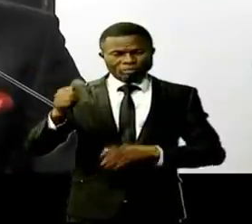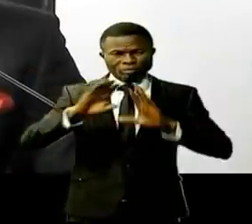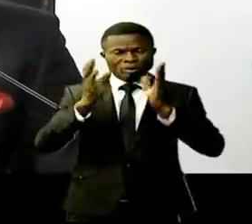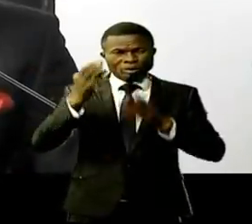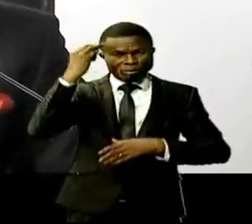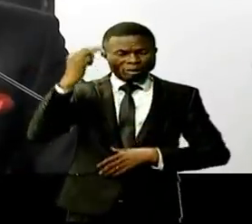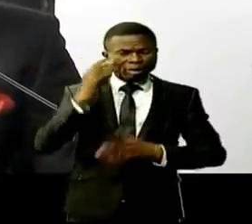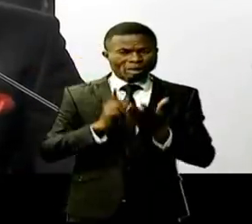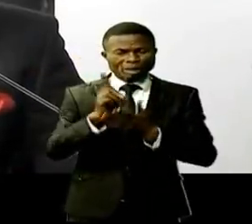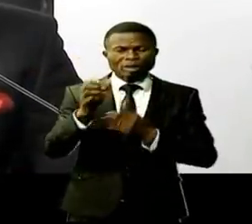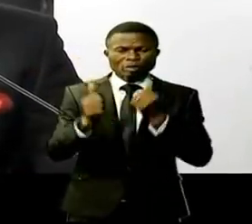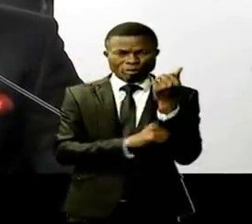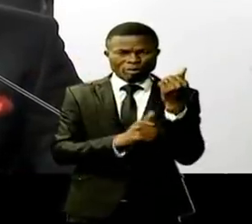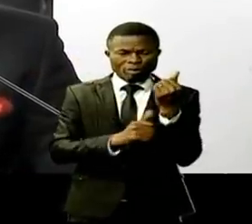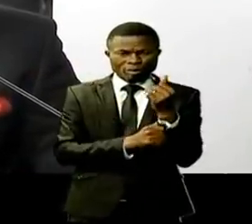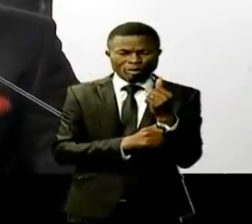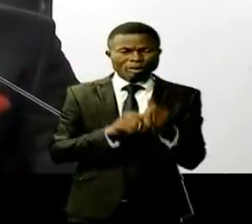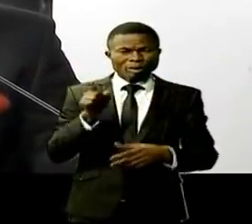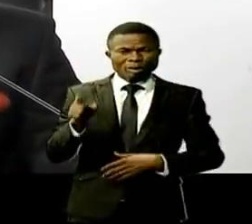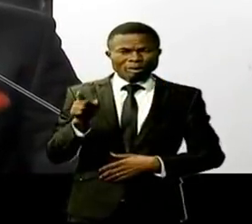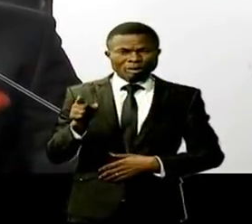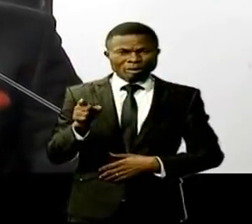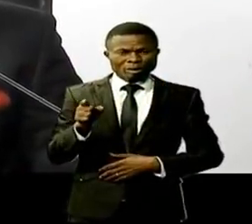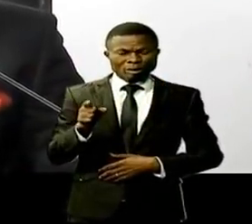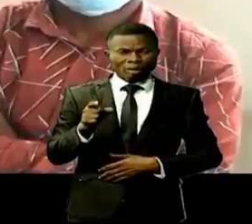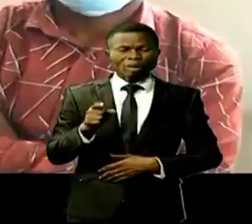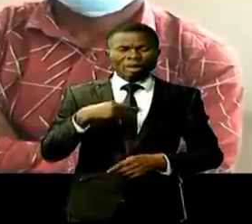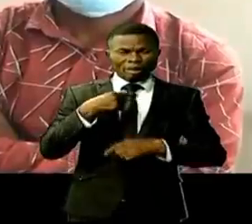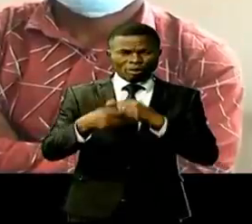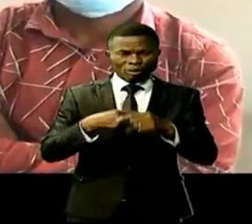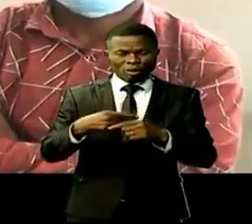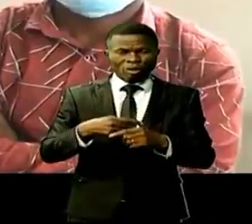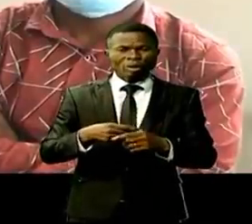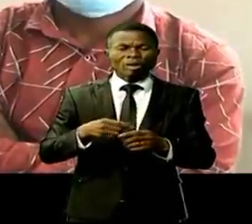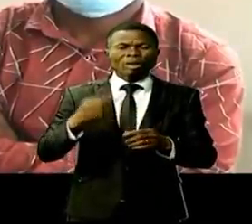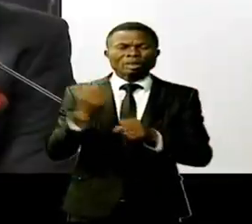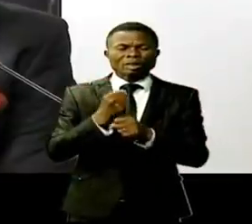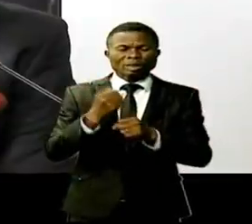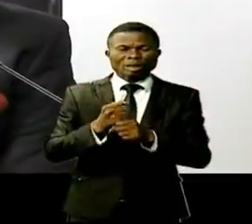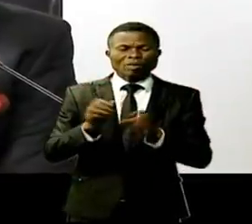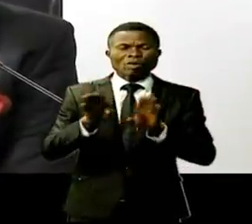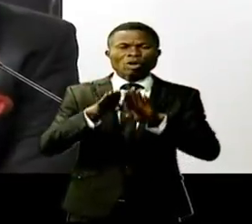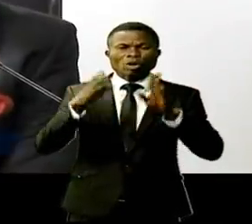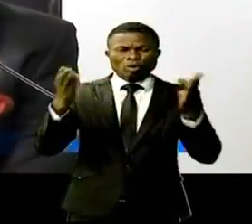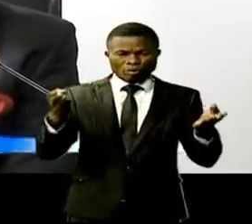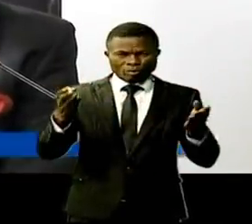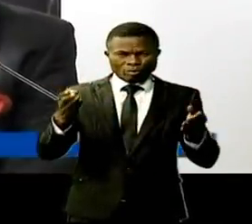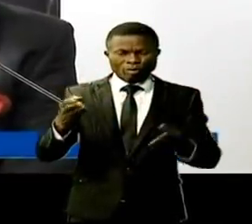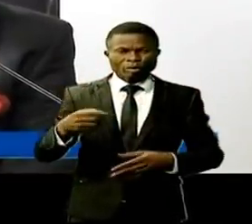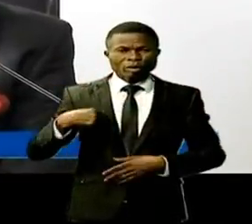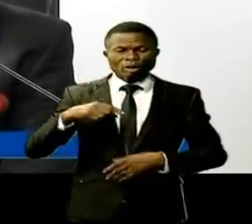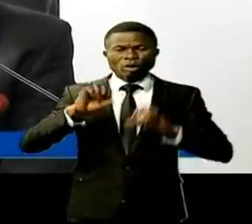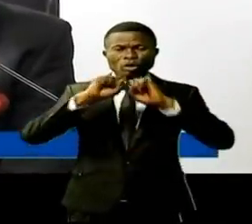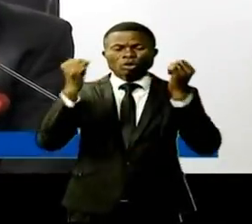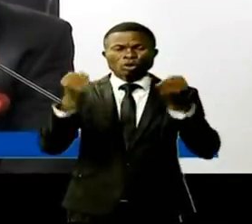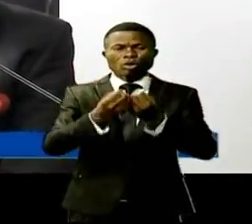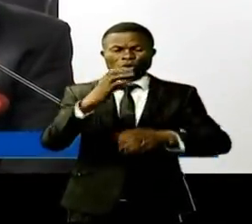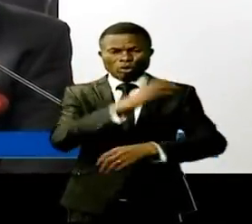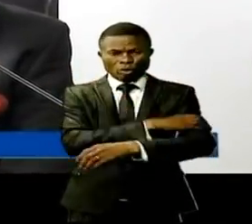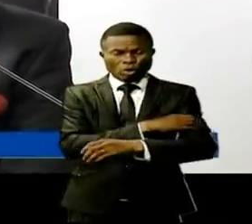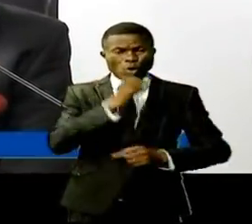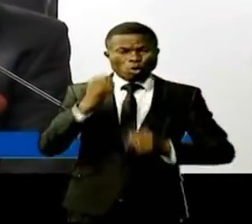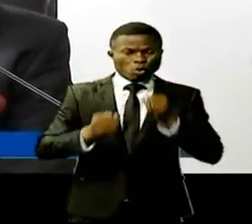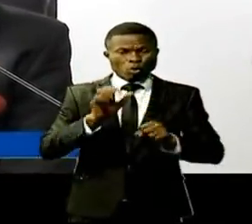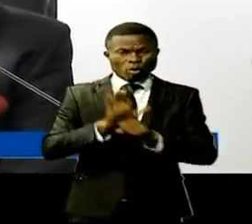ministre des Droits humains, Fabrice Albert Pouella, qui a procédé au lancement de ces travaux. Lorsque nous avons une société civile